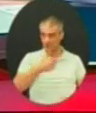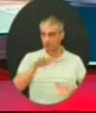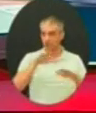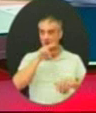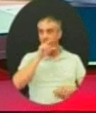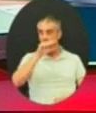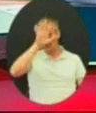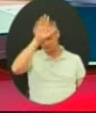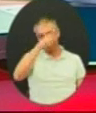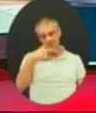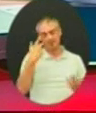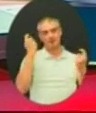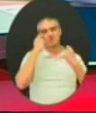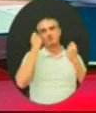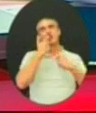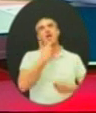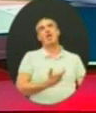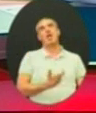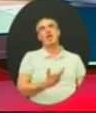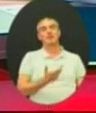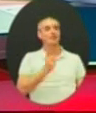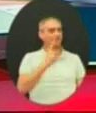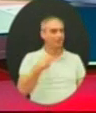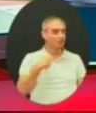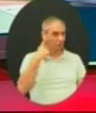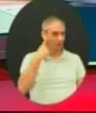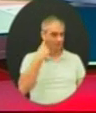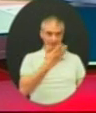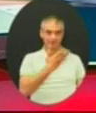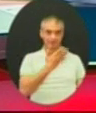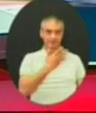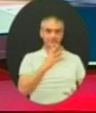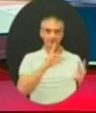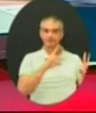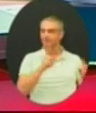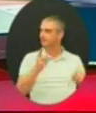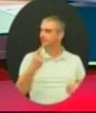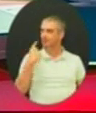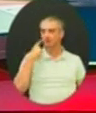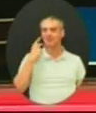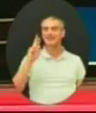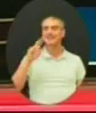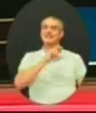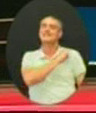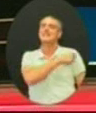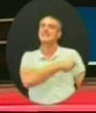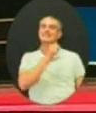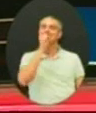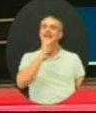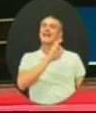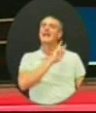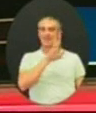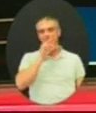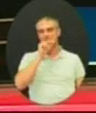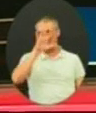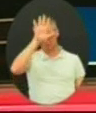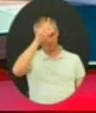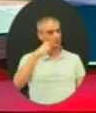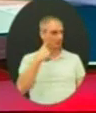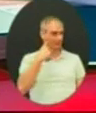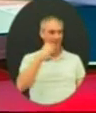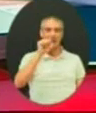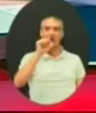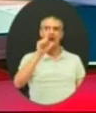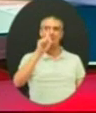לא, לא שמעתי אותו. אז אתה רואה, אתה תהיה מופתע. אבל הרי שמעתי היום אנלוגיה מעניינת. שמעתי טוויטר מדבר בפרסית. שמעתי אנלוגיה מעניינת מפיו של אלון פינקס, שהיה